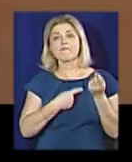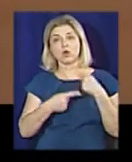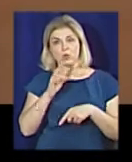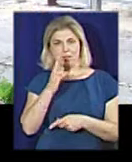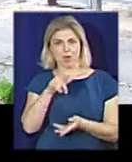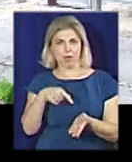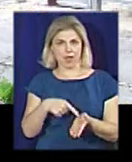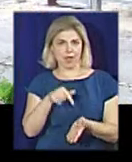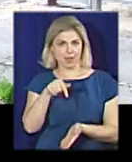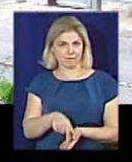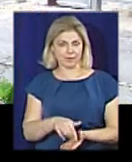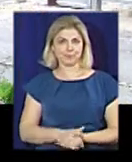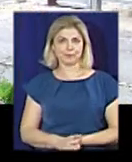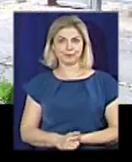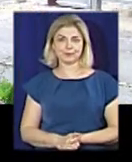Миколаєва. Підняли